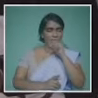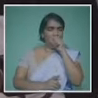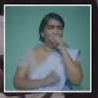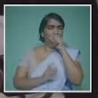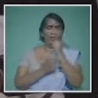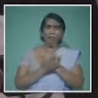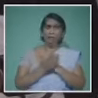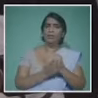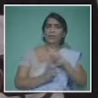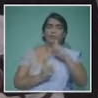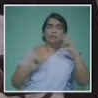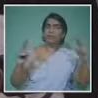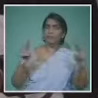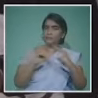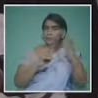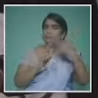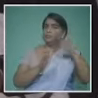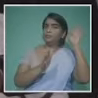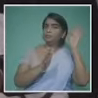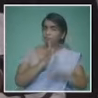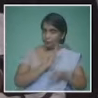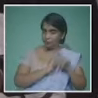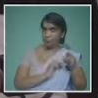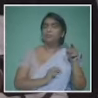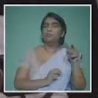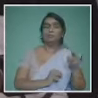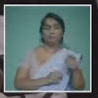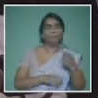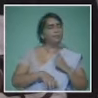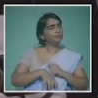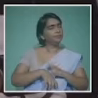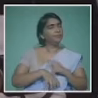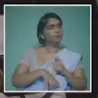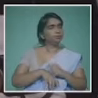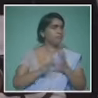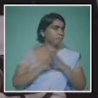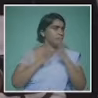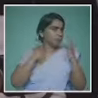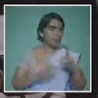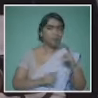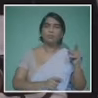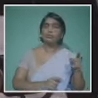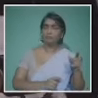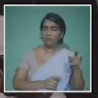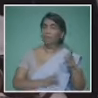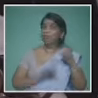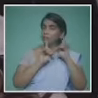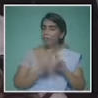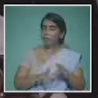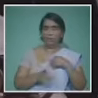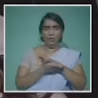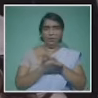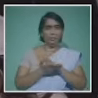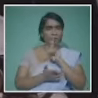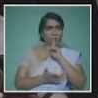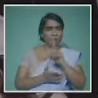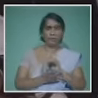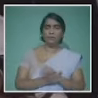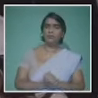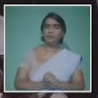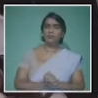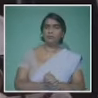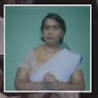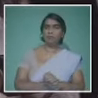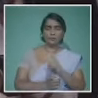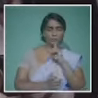මුලින්ම ශ්‍රේෂ්ඨාධිකරණය ප්‍රතික්ෂේප කරපු අවස්ථා ඕනෑ තරම් තිබෙනවා. එනිසා අපි පැහැදිලිව කියන්ට